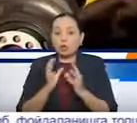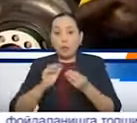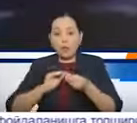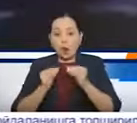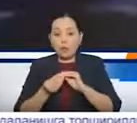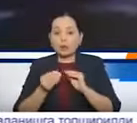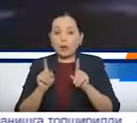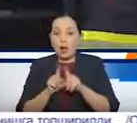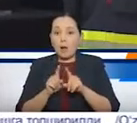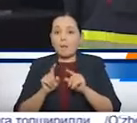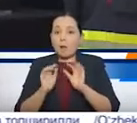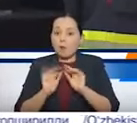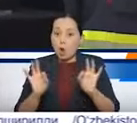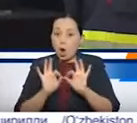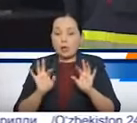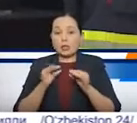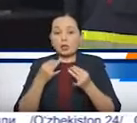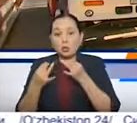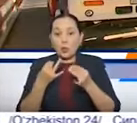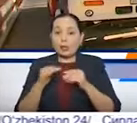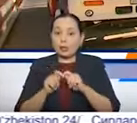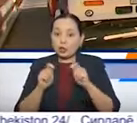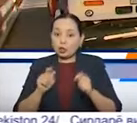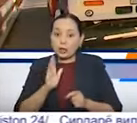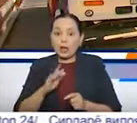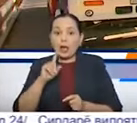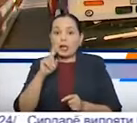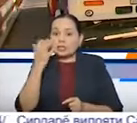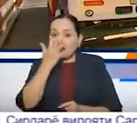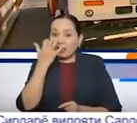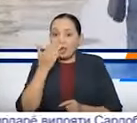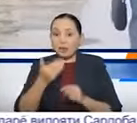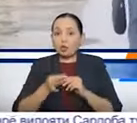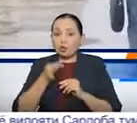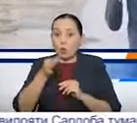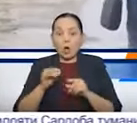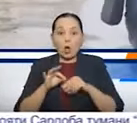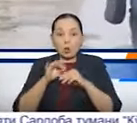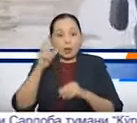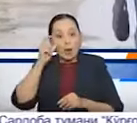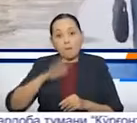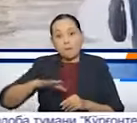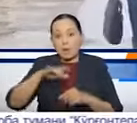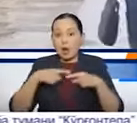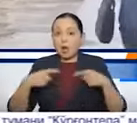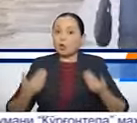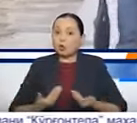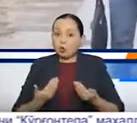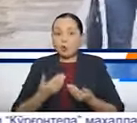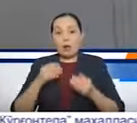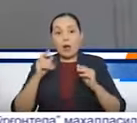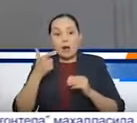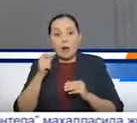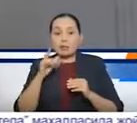masalalari yuzasidan amaliy muloqotlar, suhbatlar tashkil etilyapti. Zangiota tumanidagi mahallalarda bo'lib o'tgan muloqotlarda turmushda gaz va